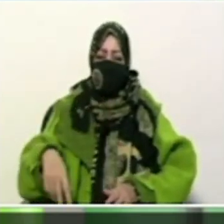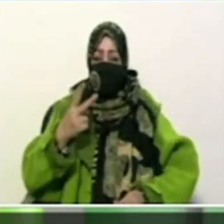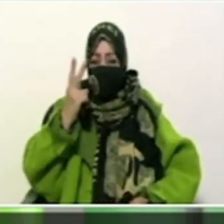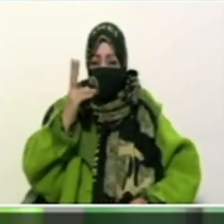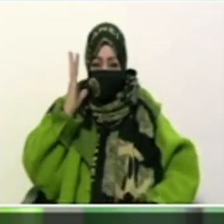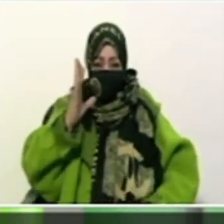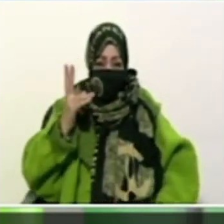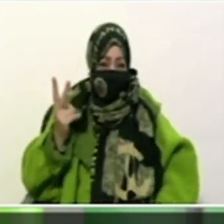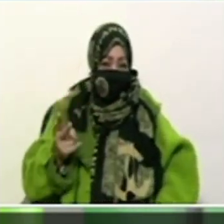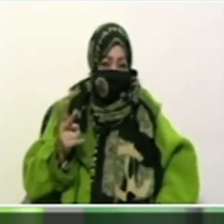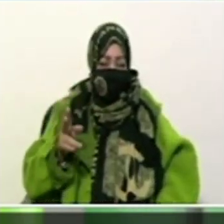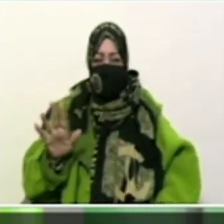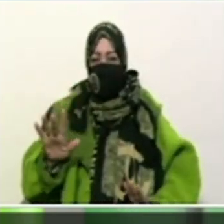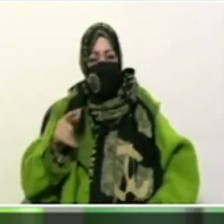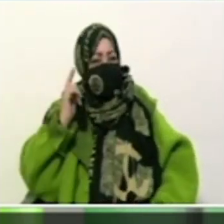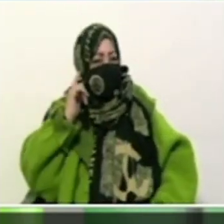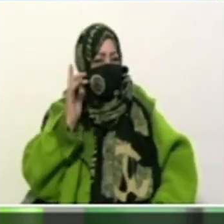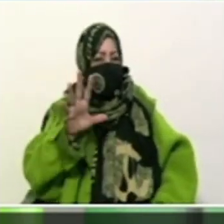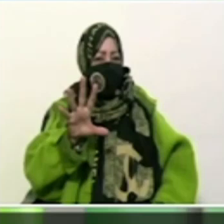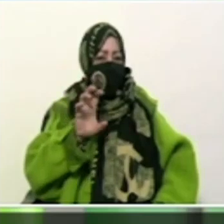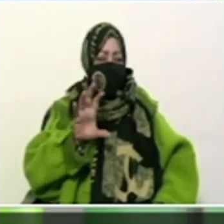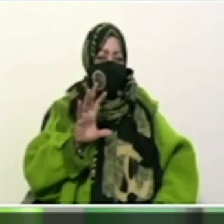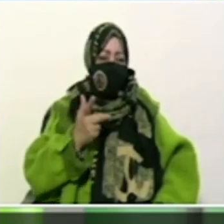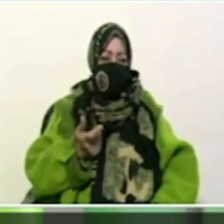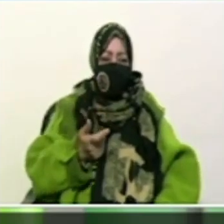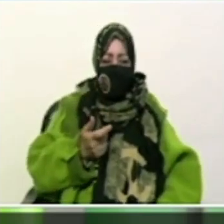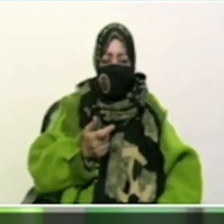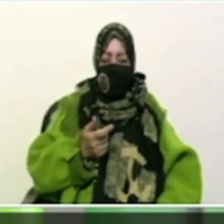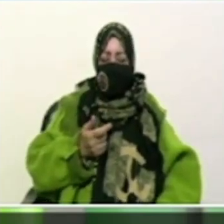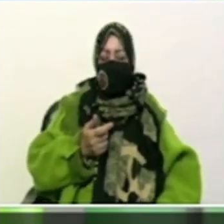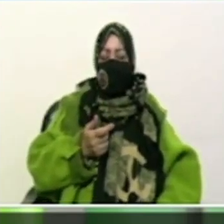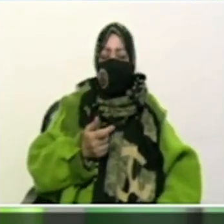والخباز عندما سافر الإمام أبو حنيفة